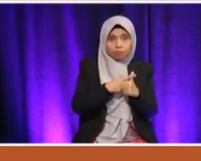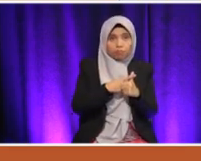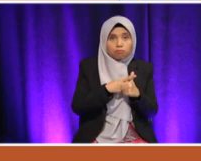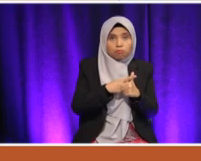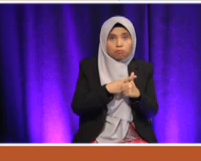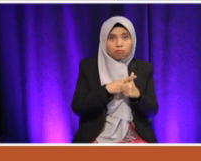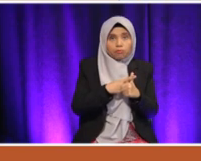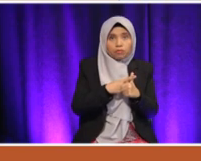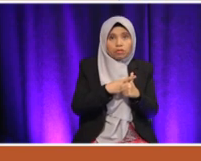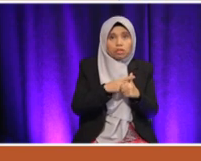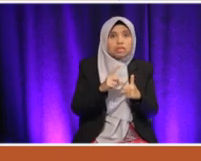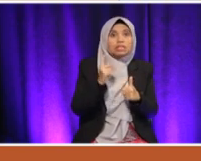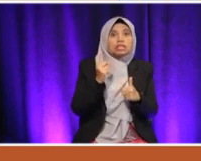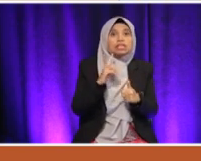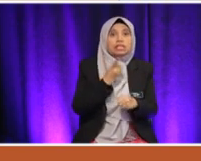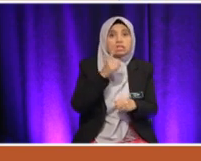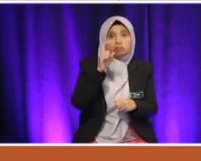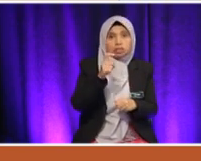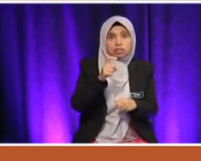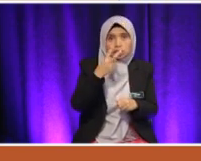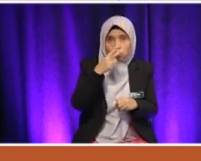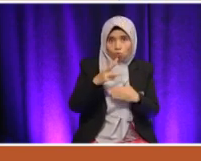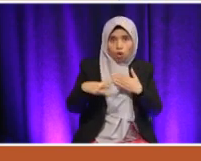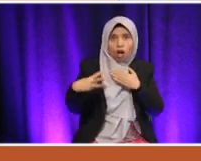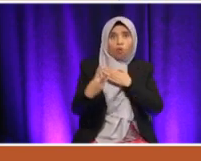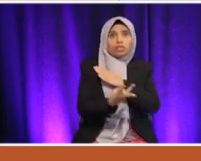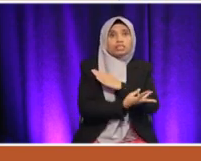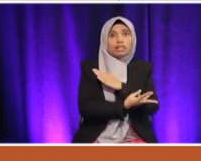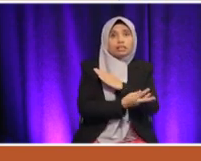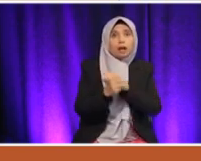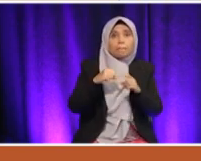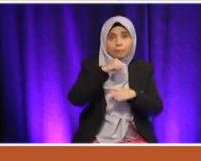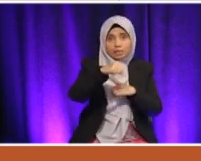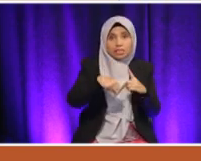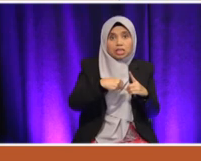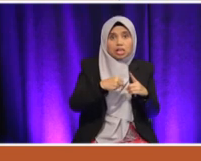jatuh kita perlu memastikan kawasan sekitar warga emas selamanya